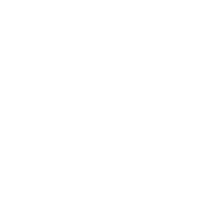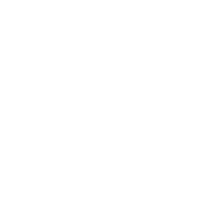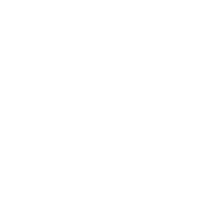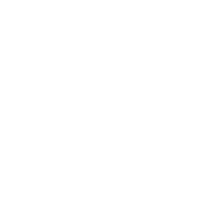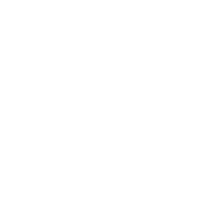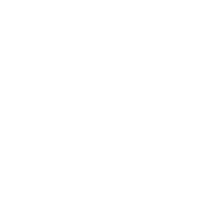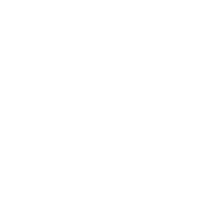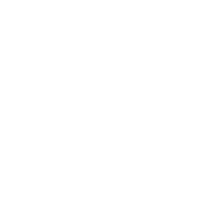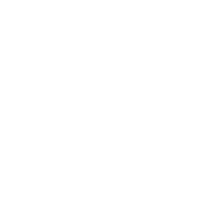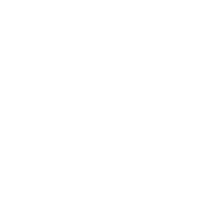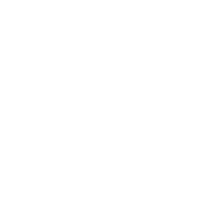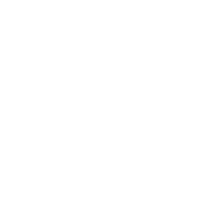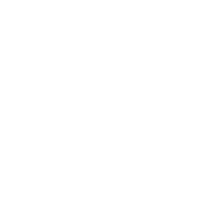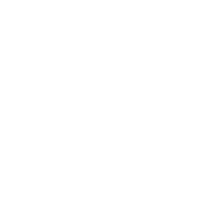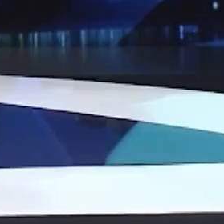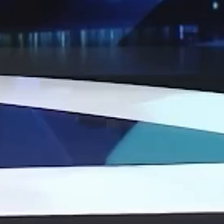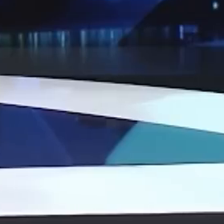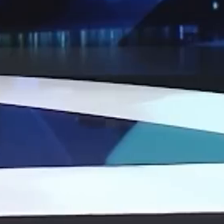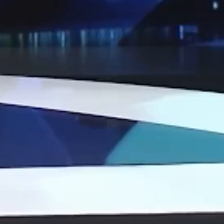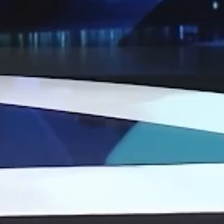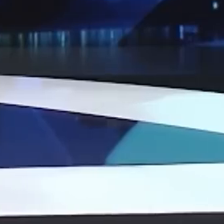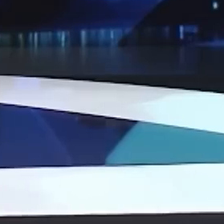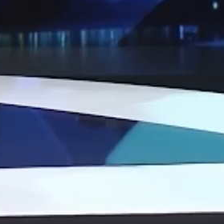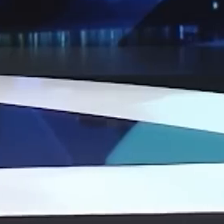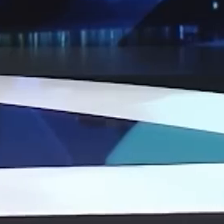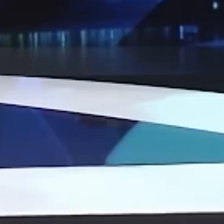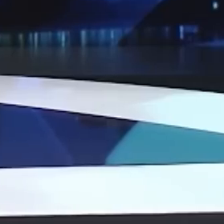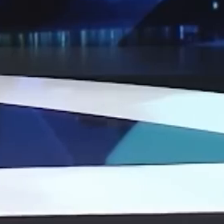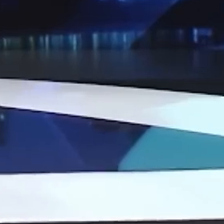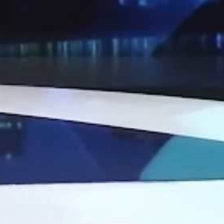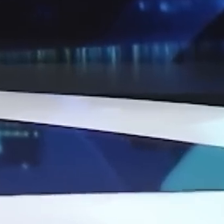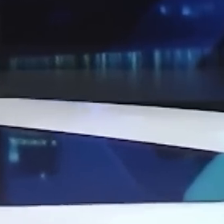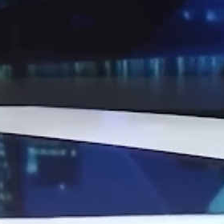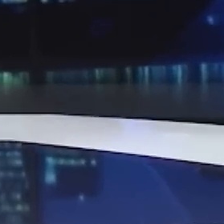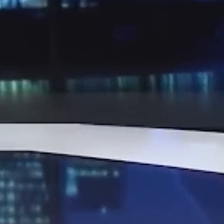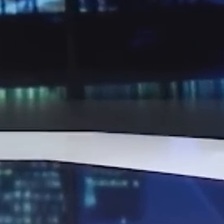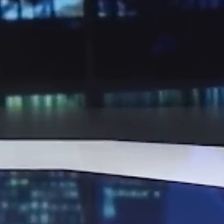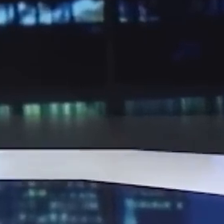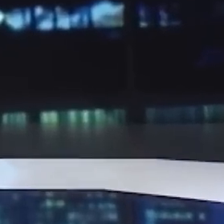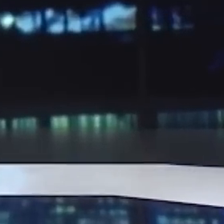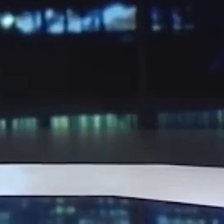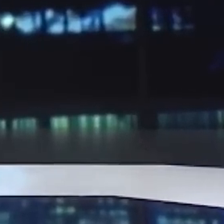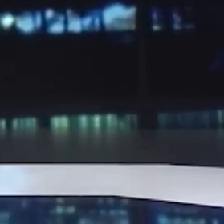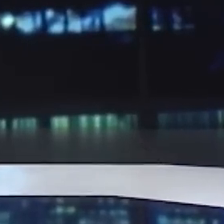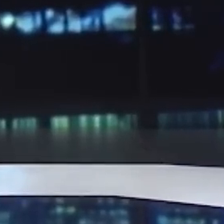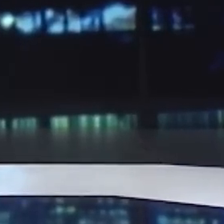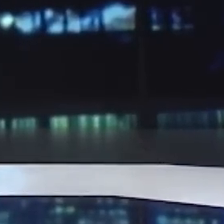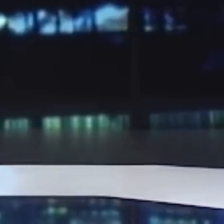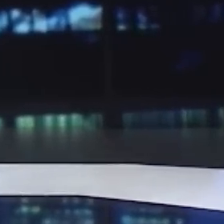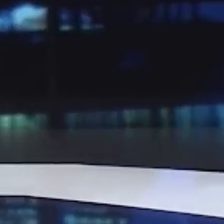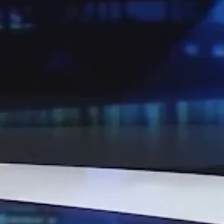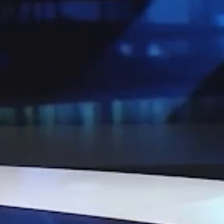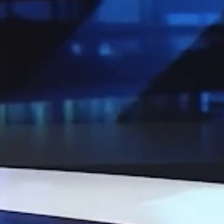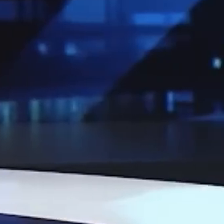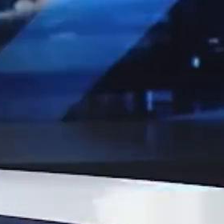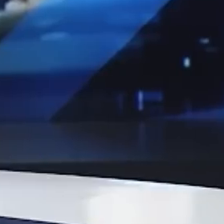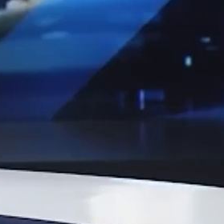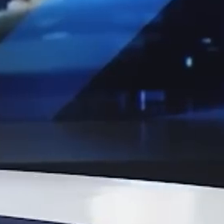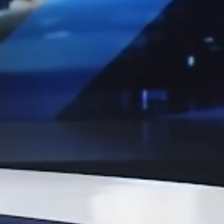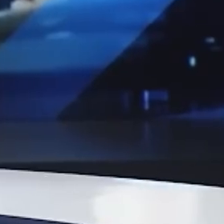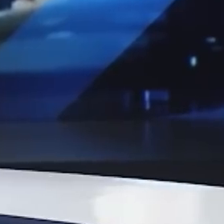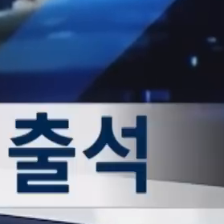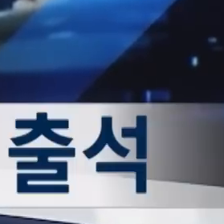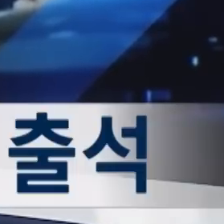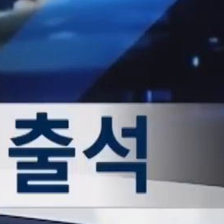Bank on your dreams. 한미은행. 시청자 여러분 안녕하십니까? KBS 아메리카 뉴스입니다.